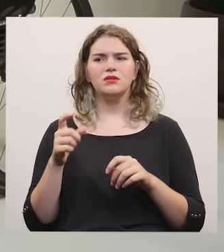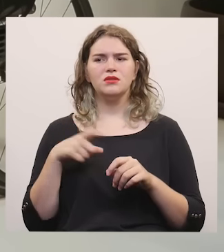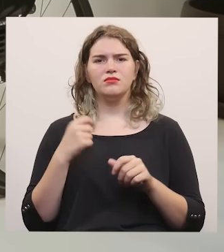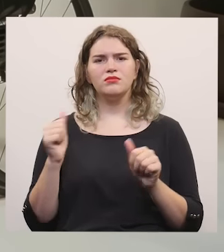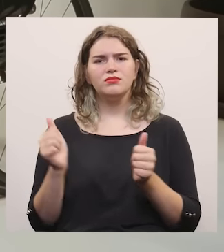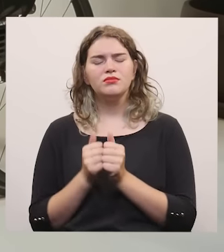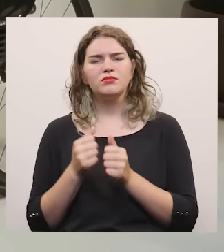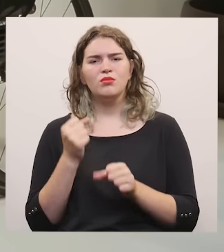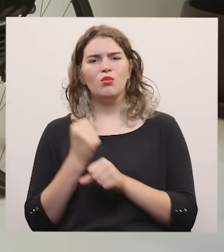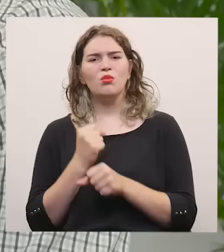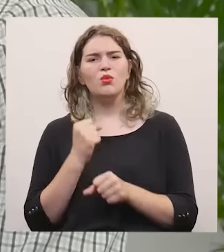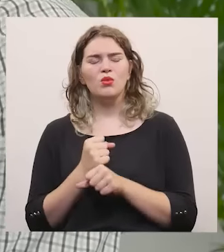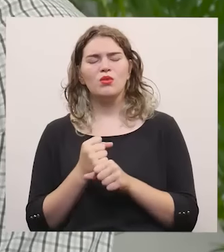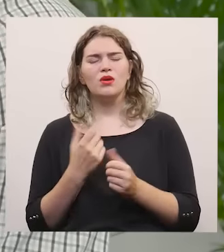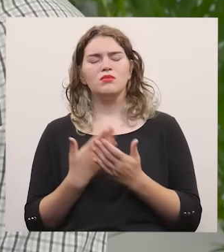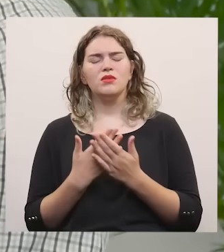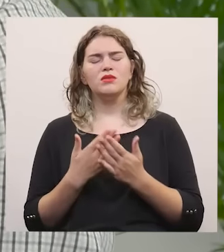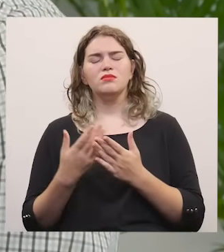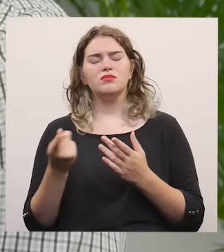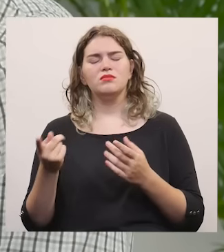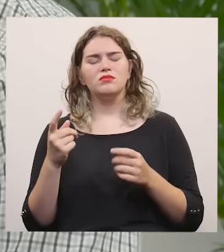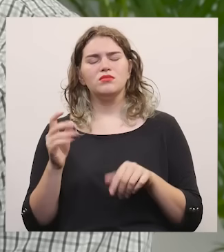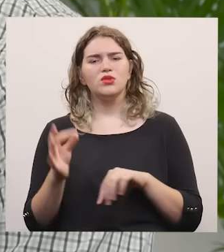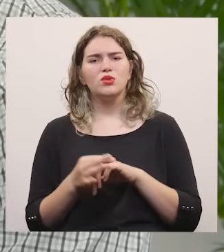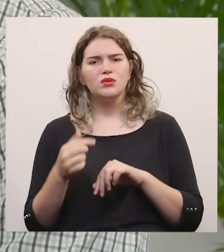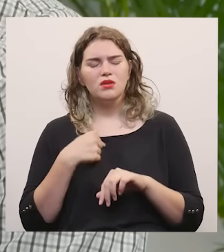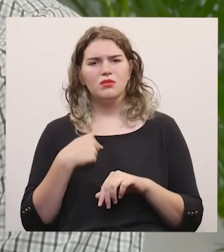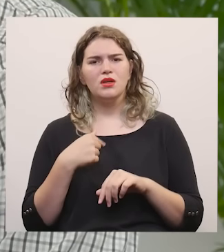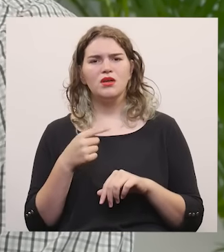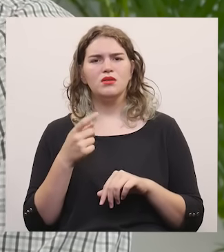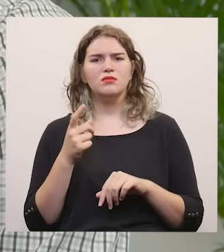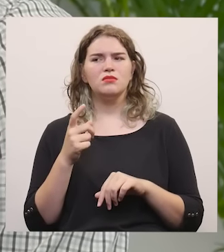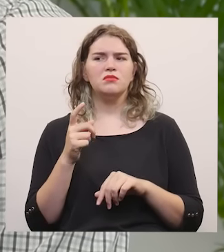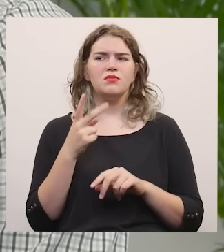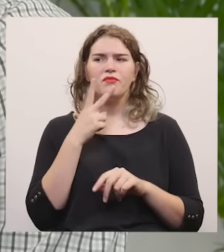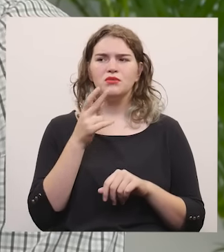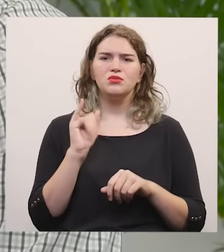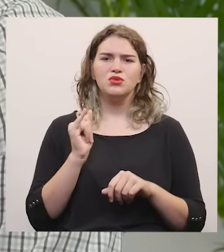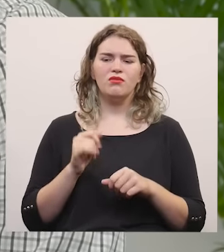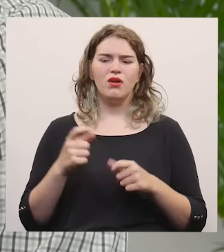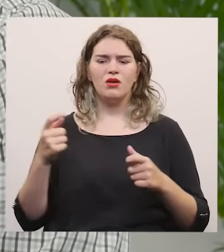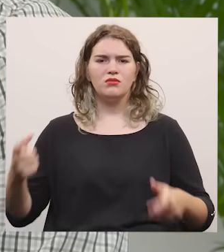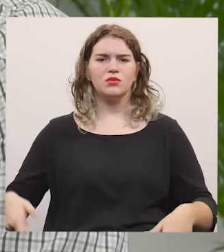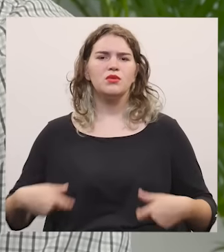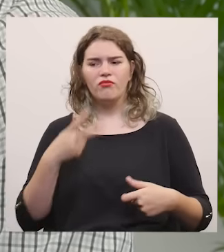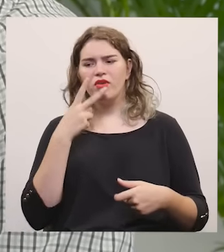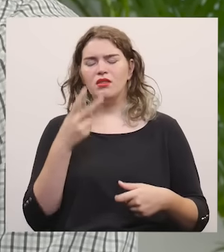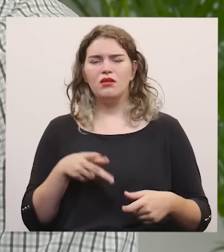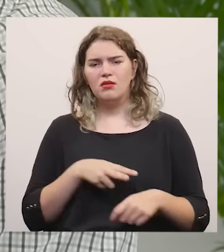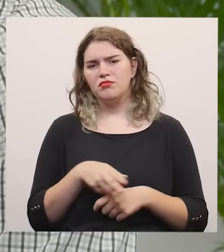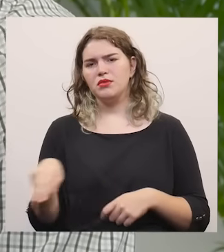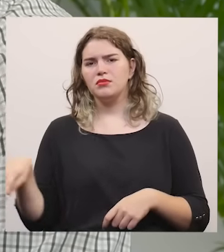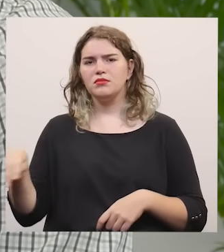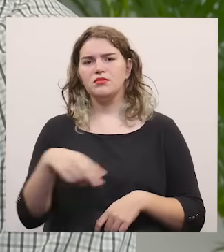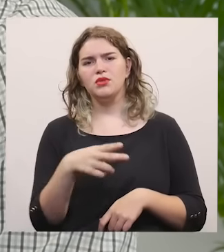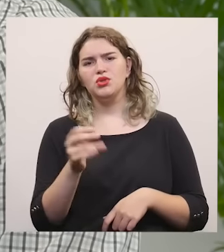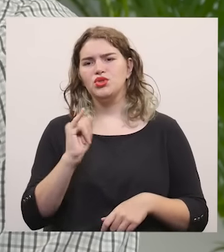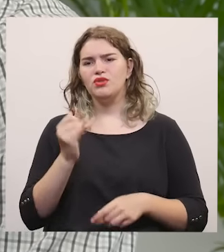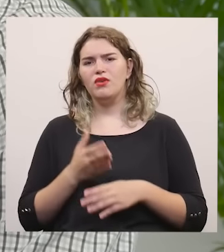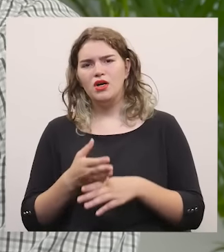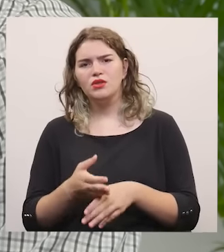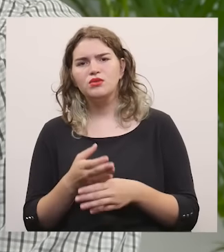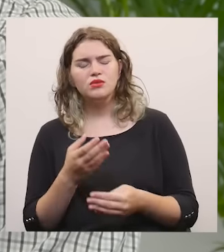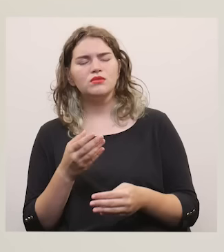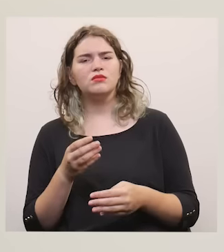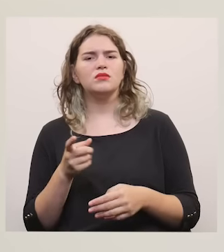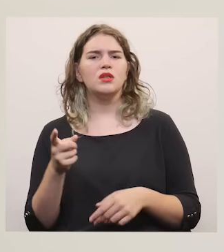lângă mine și munca pe care de multe ori lumea nu conștientizează, poate vede pe cineva în scaun și vede doar că se plimbă dintr-o parte într-alta și îl ajută cineva să